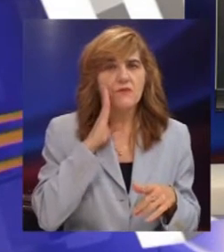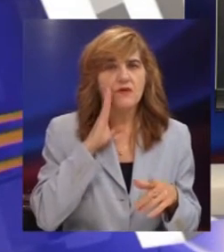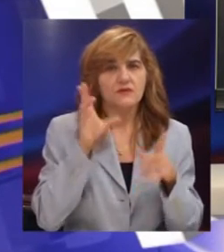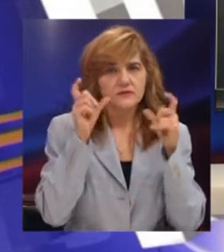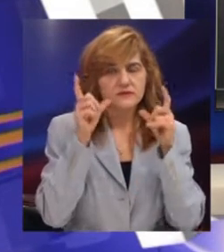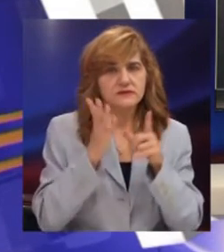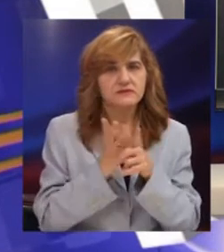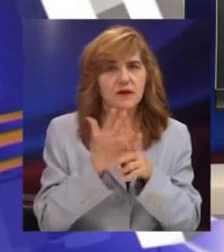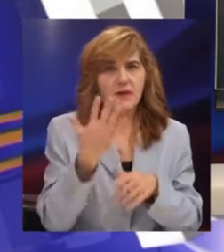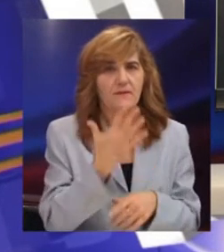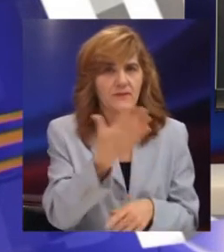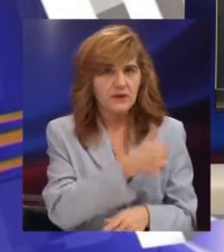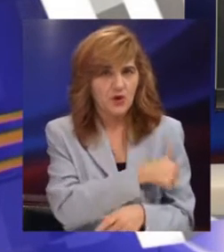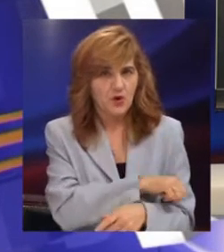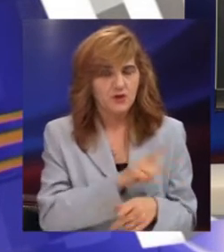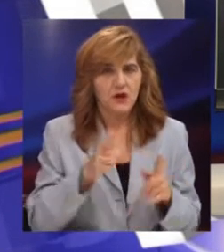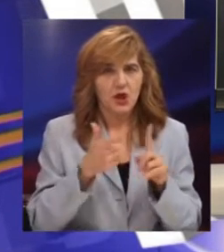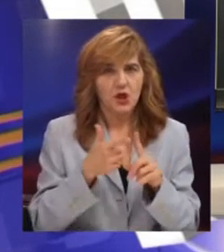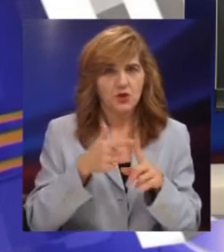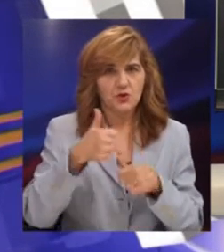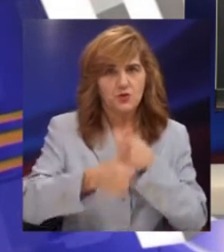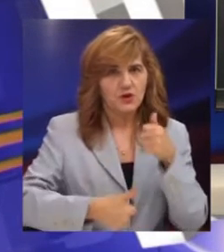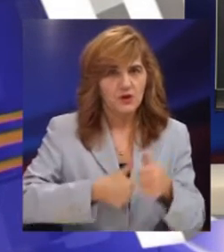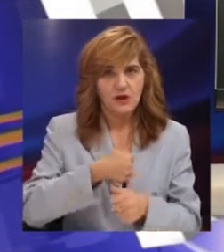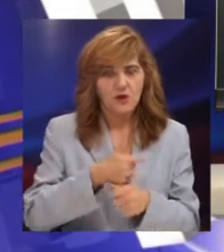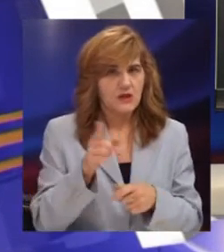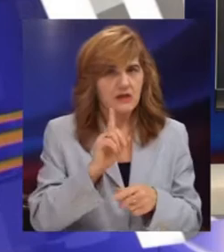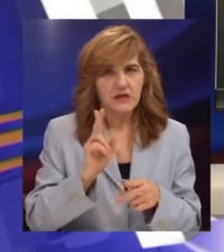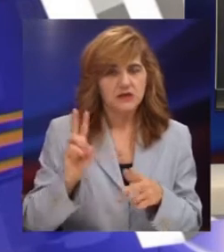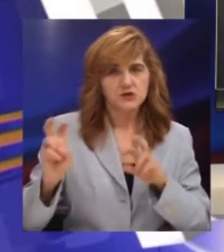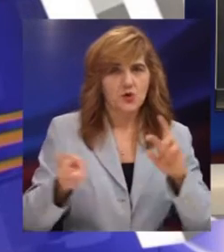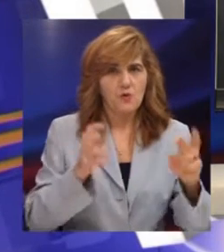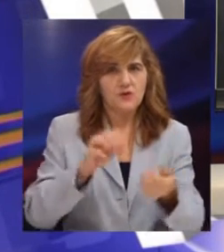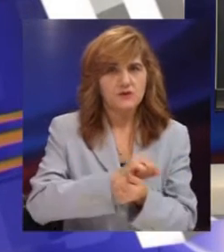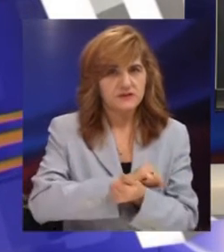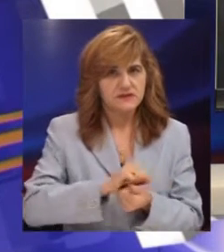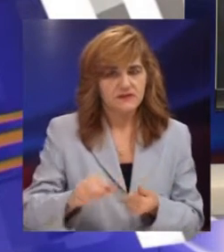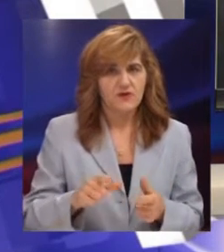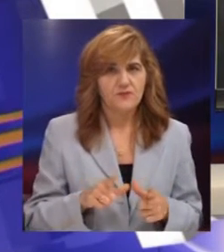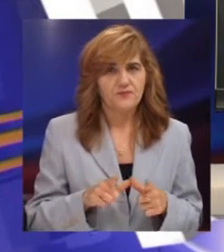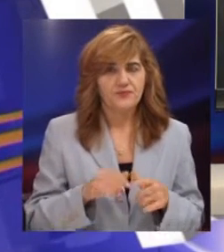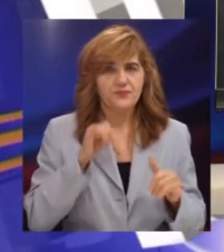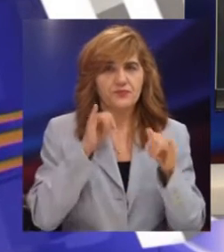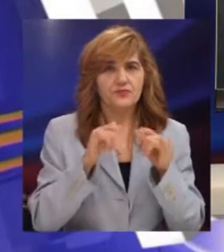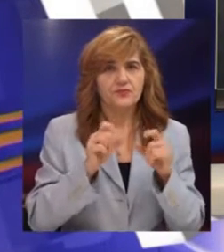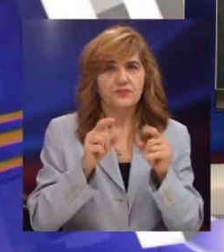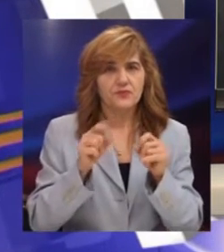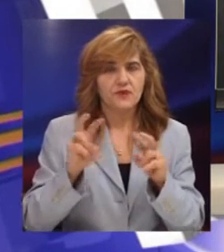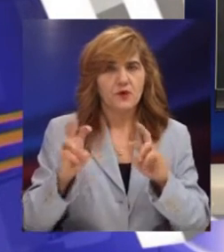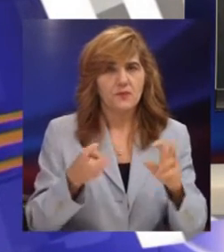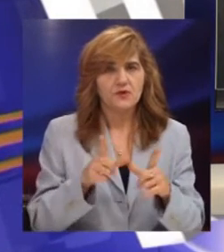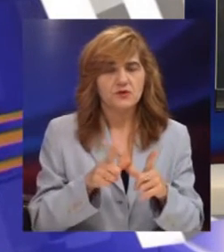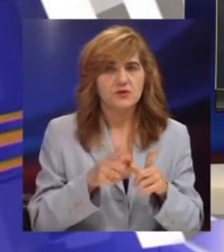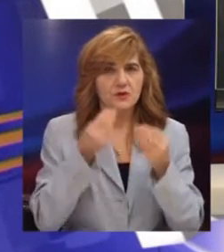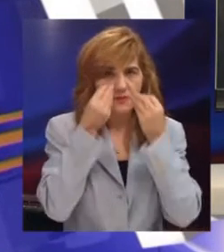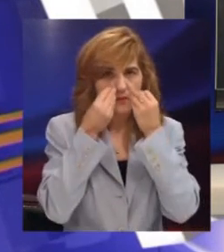mamografiju pozivaju svake dve godine, u drugoj godini drugog ciklusa još uvek nisu pozvane sve žene. Dinamika pozivanja žena sada je i